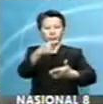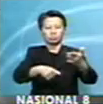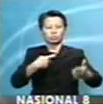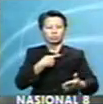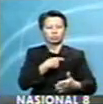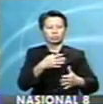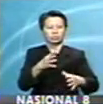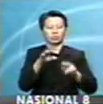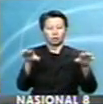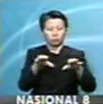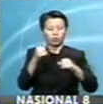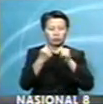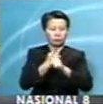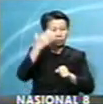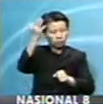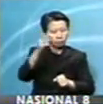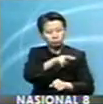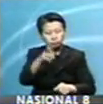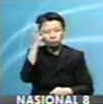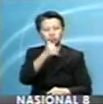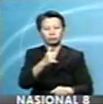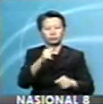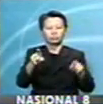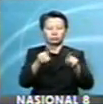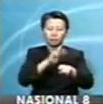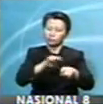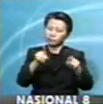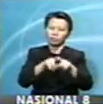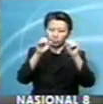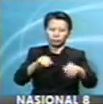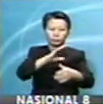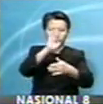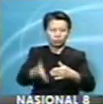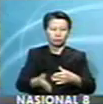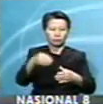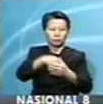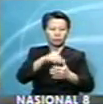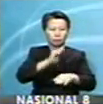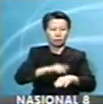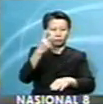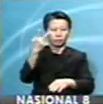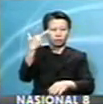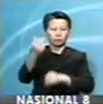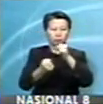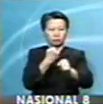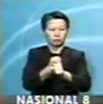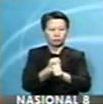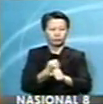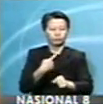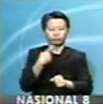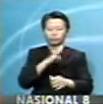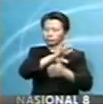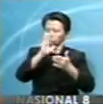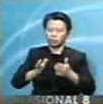kita dapat hindar dah dalam masa yang sama kita boleh selesaikan dalam masa mungkin mengambil masa dua atau tig tahun untuk kita selesai